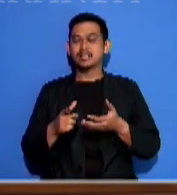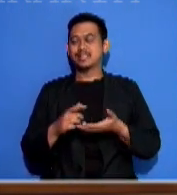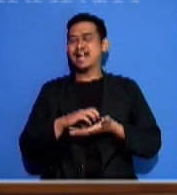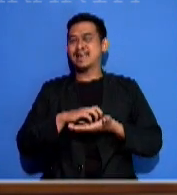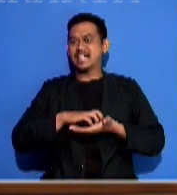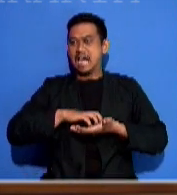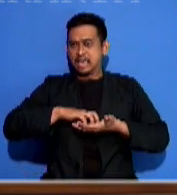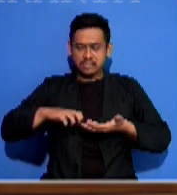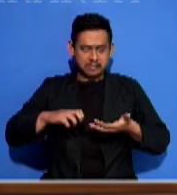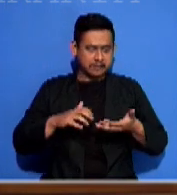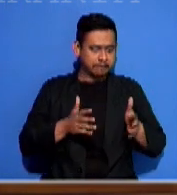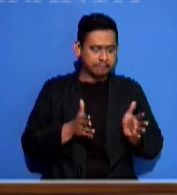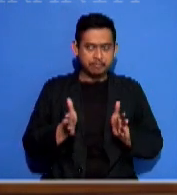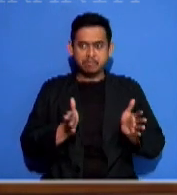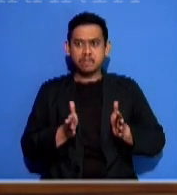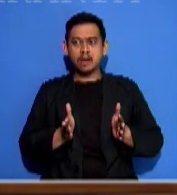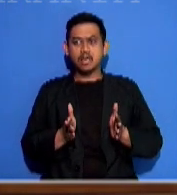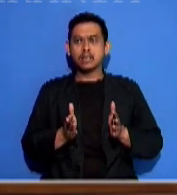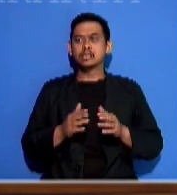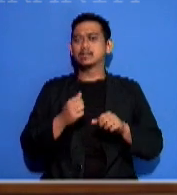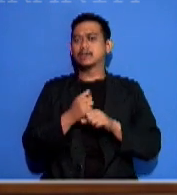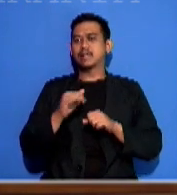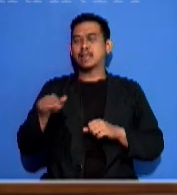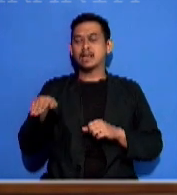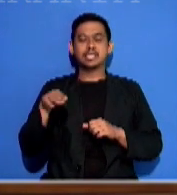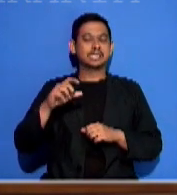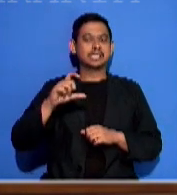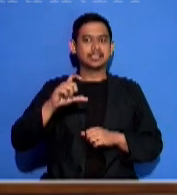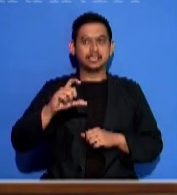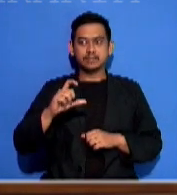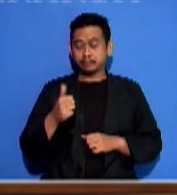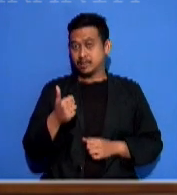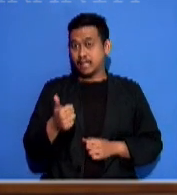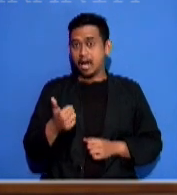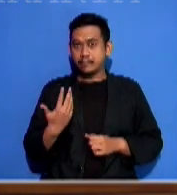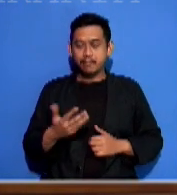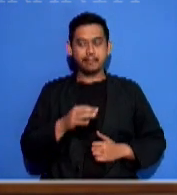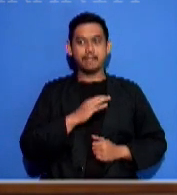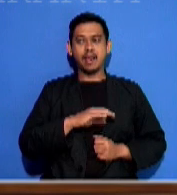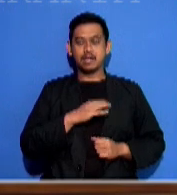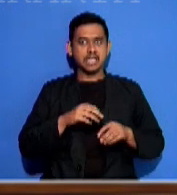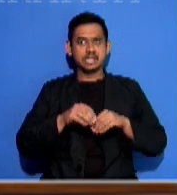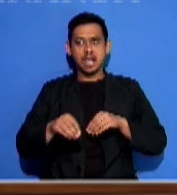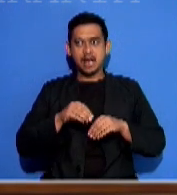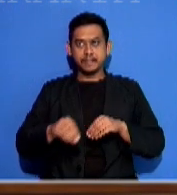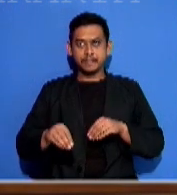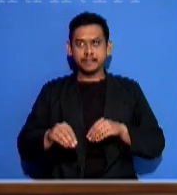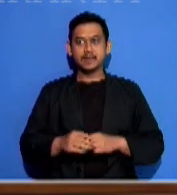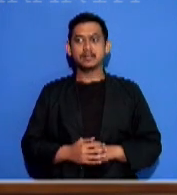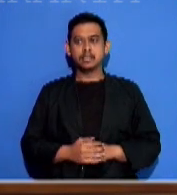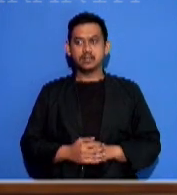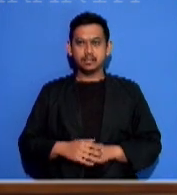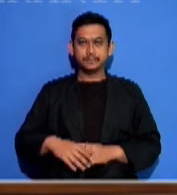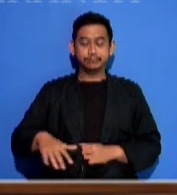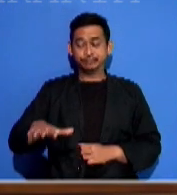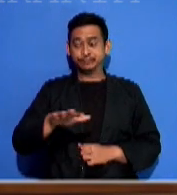dados ekoenzim ingkang migunani sanget tumrap kasarasan pertanian peternakan enggo lingkungan. Cara damelipun ugi